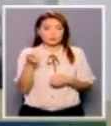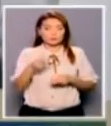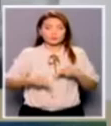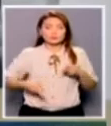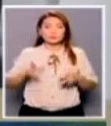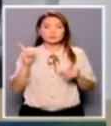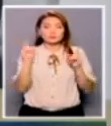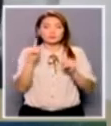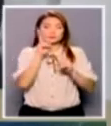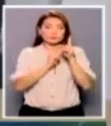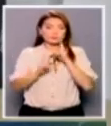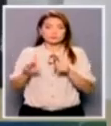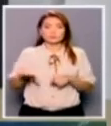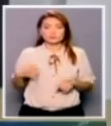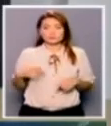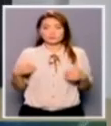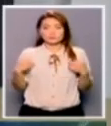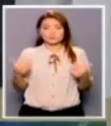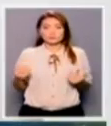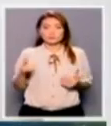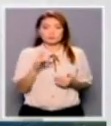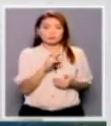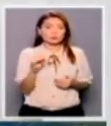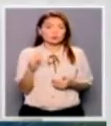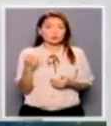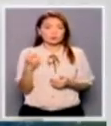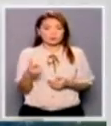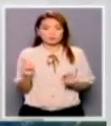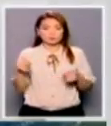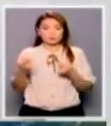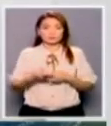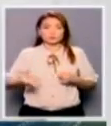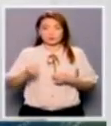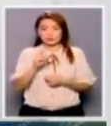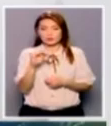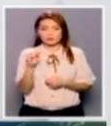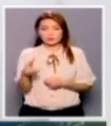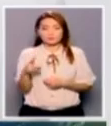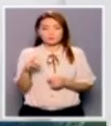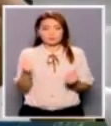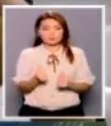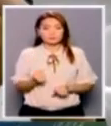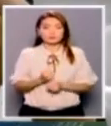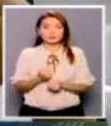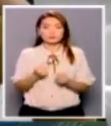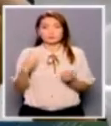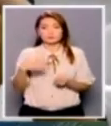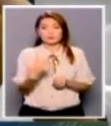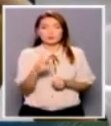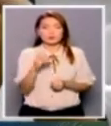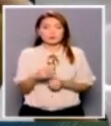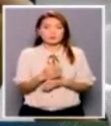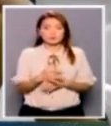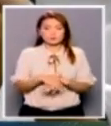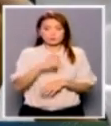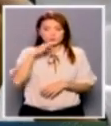завершение выездного заседания председатель совета Нуржан Ермуханов передал районному акимату сувенир, изготовленный к 25-летию